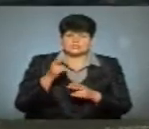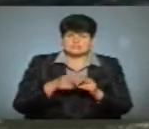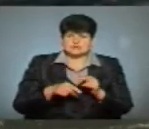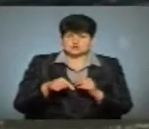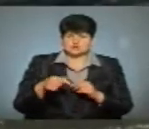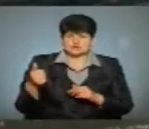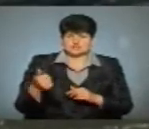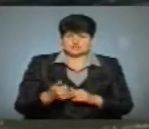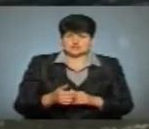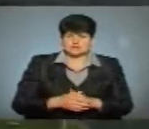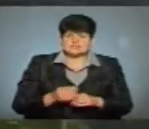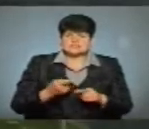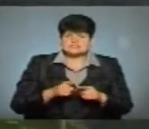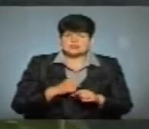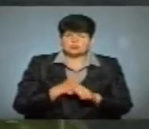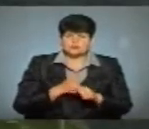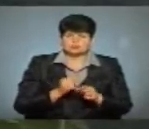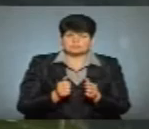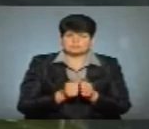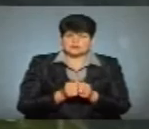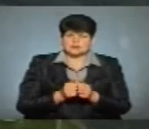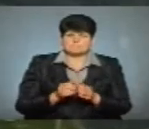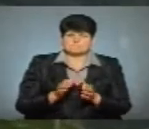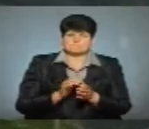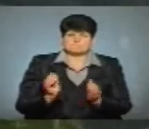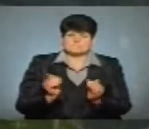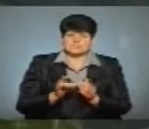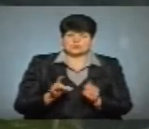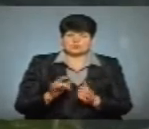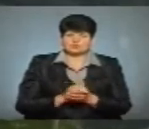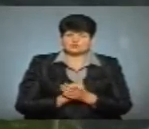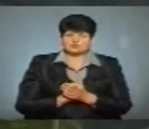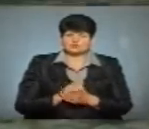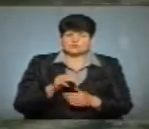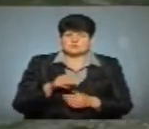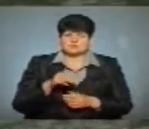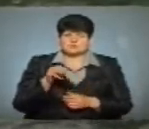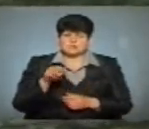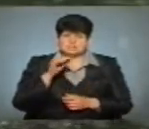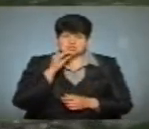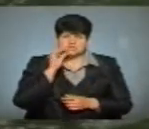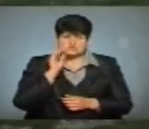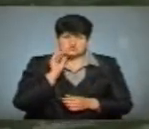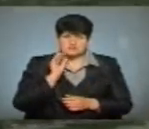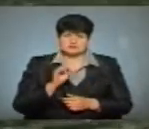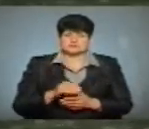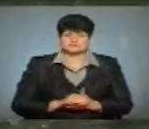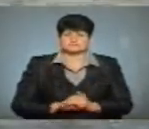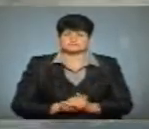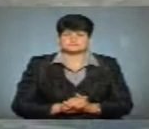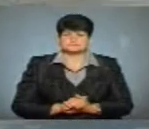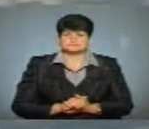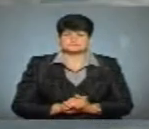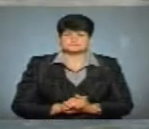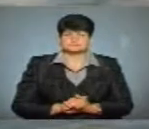розповів Тарас Дячун. Це робитимуть на причалах біля мікрорайону Дружба та біля парку Тараса Шевченка. Тарас Бурак, Оксана Галіяш. Новини